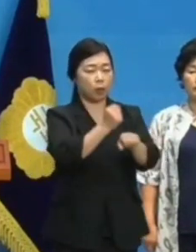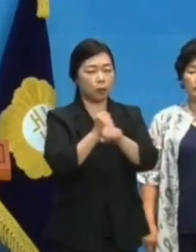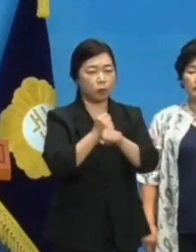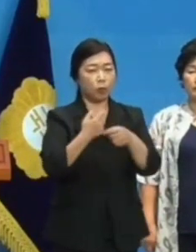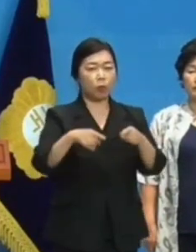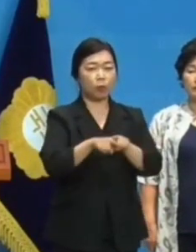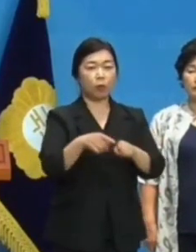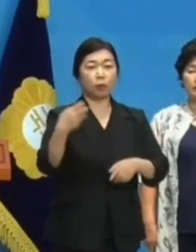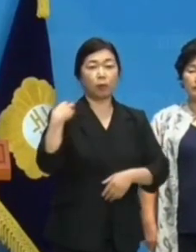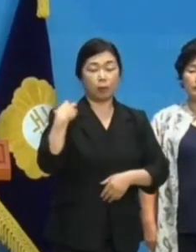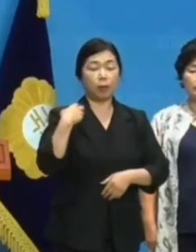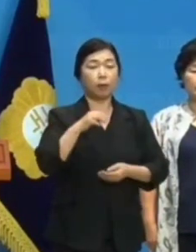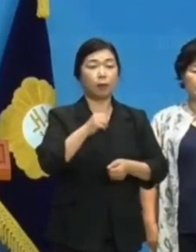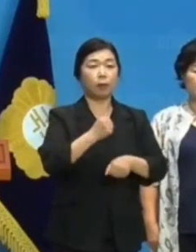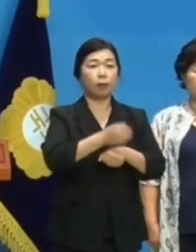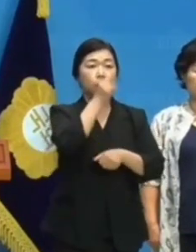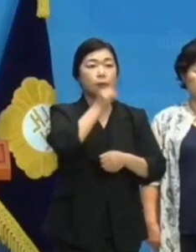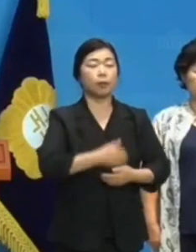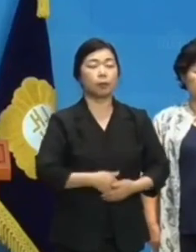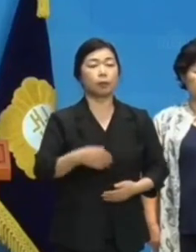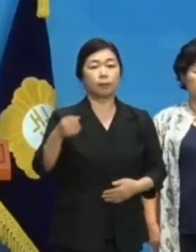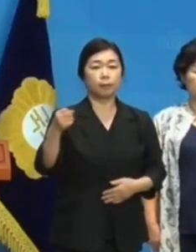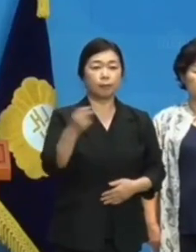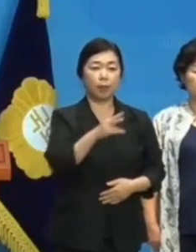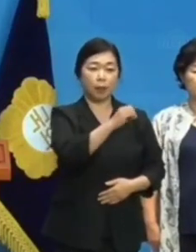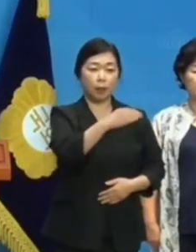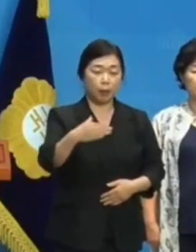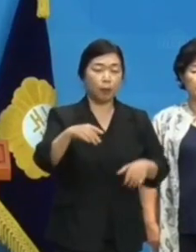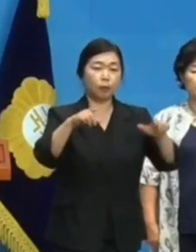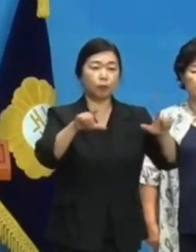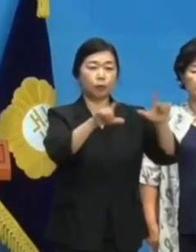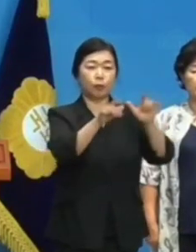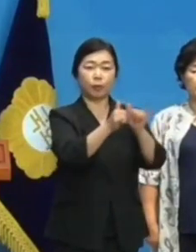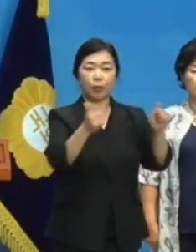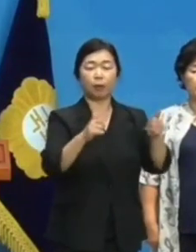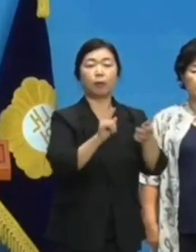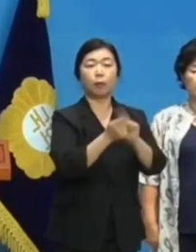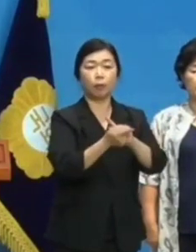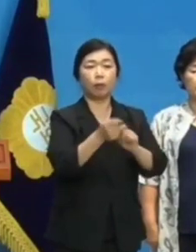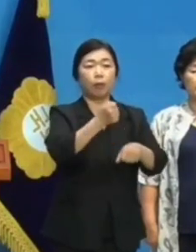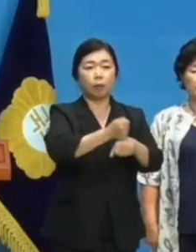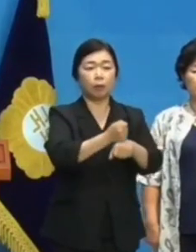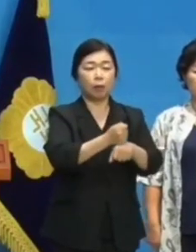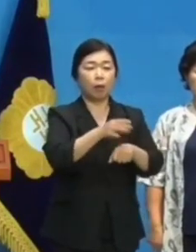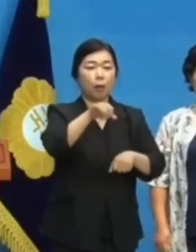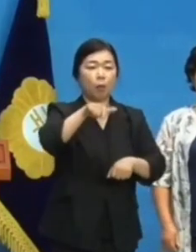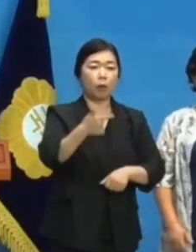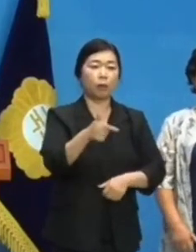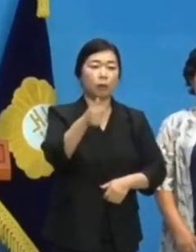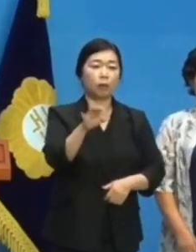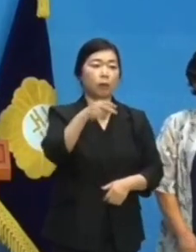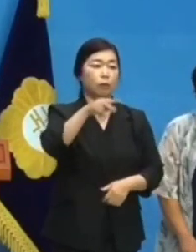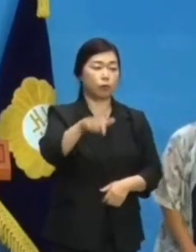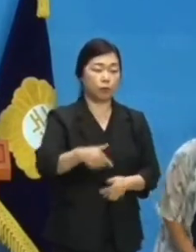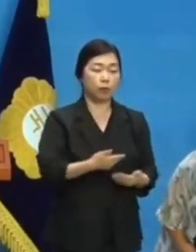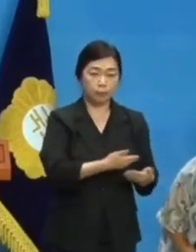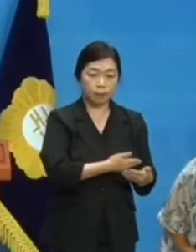민생경제연구소 공동소장을 맡고 계십니다. 그리고 양평군민을 대표해서 원경숙님,